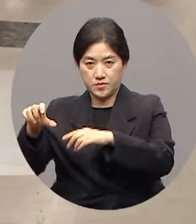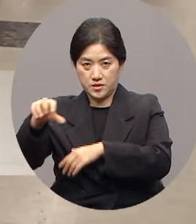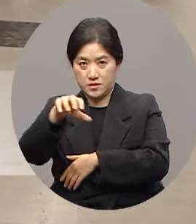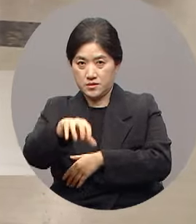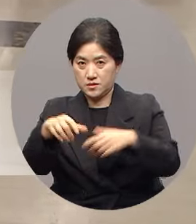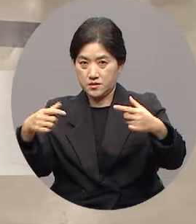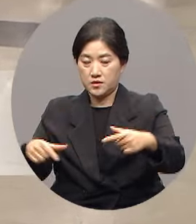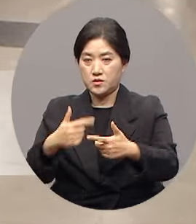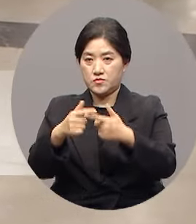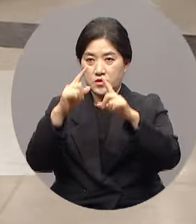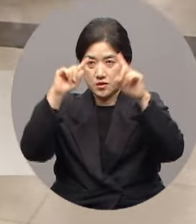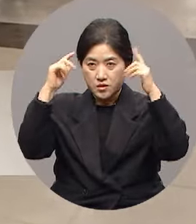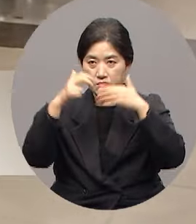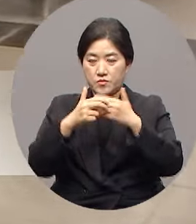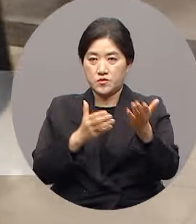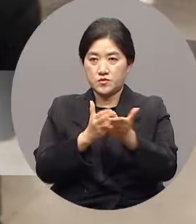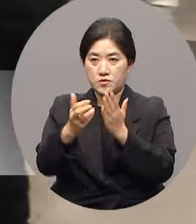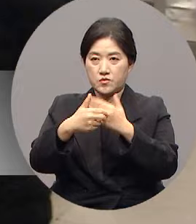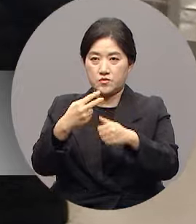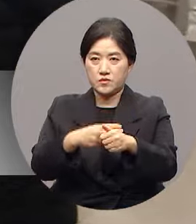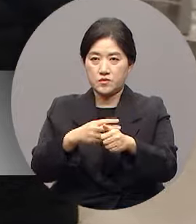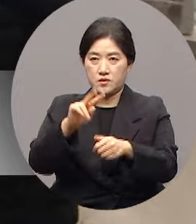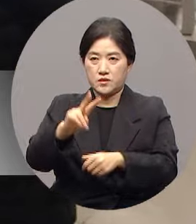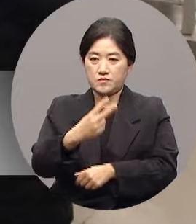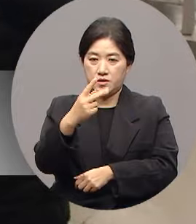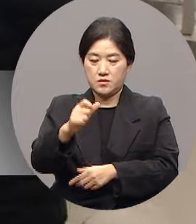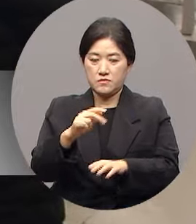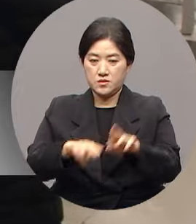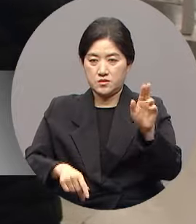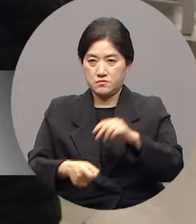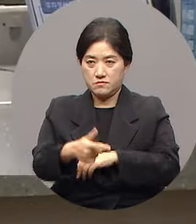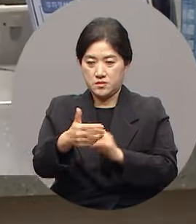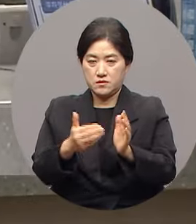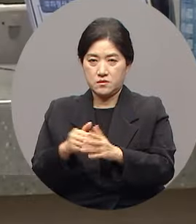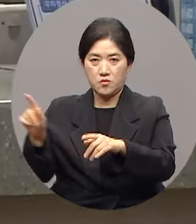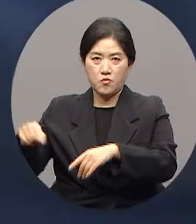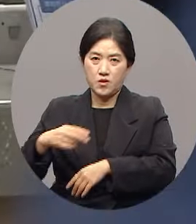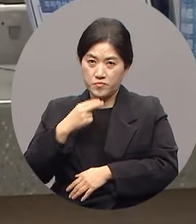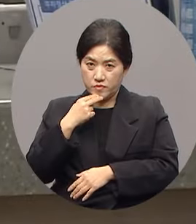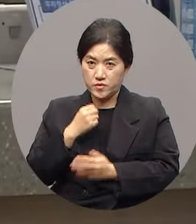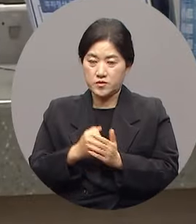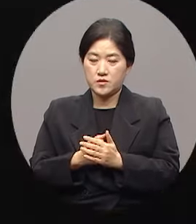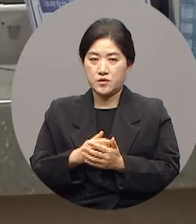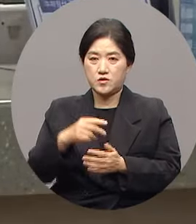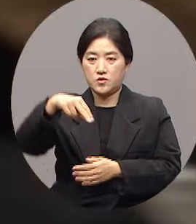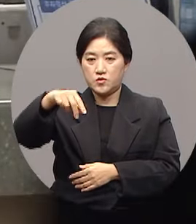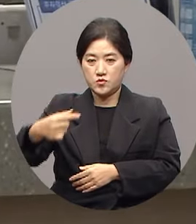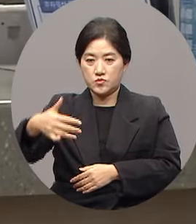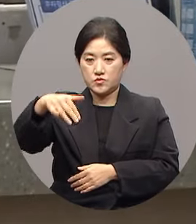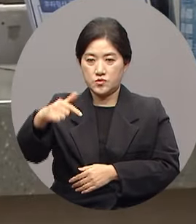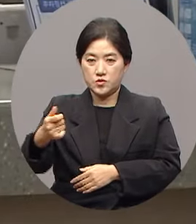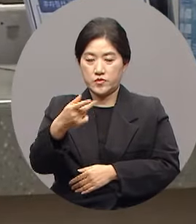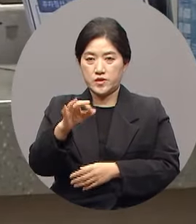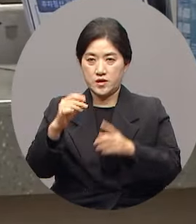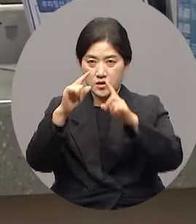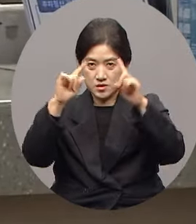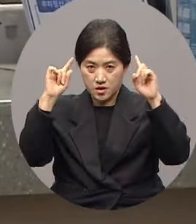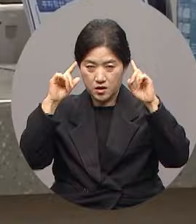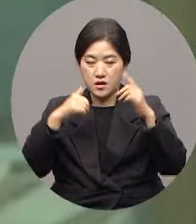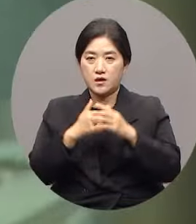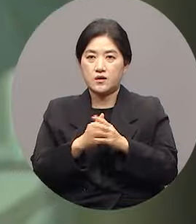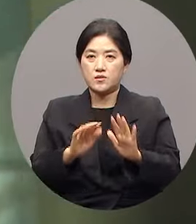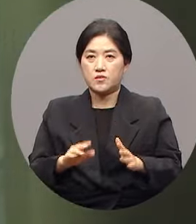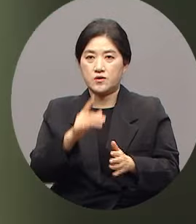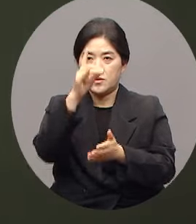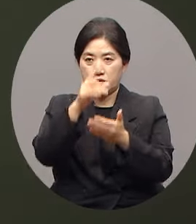부산대병원은 전공의 216명이 사직서를 내고 오늘 대부분 출근하지 않았고, 순천향대 천안병원에선 전공의